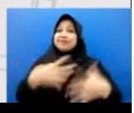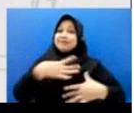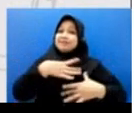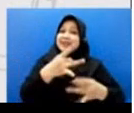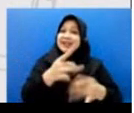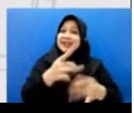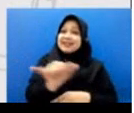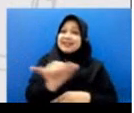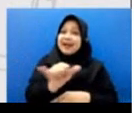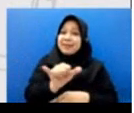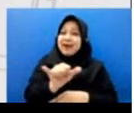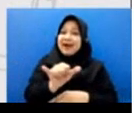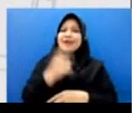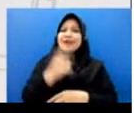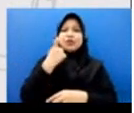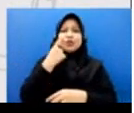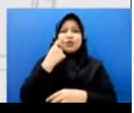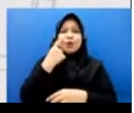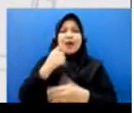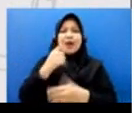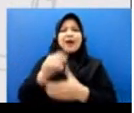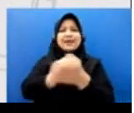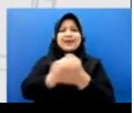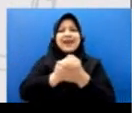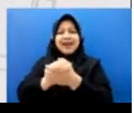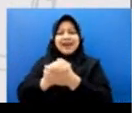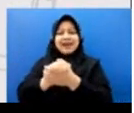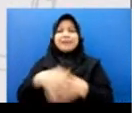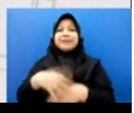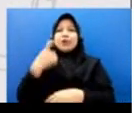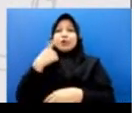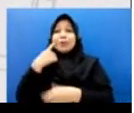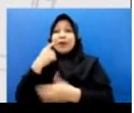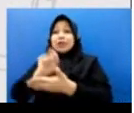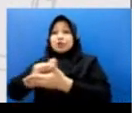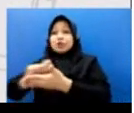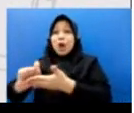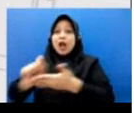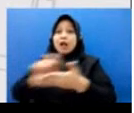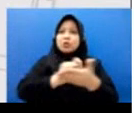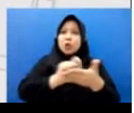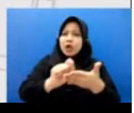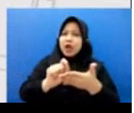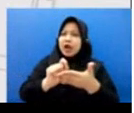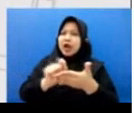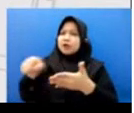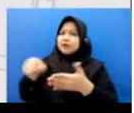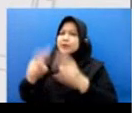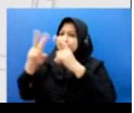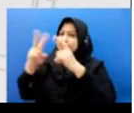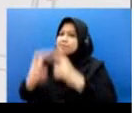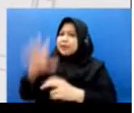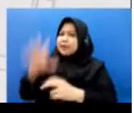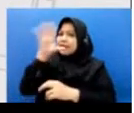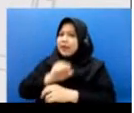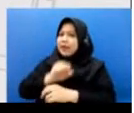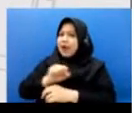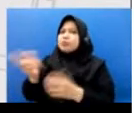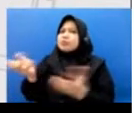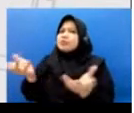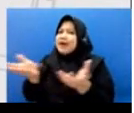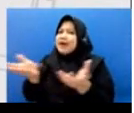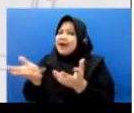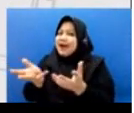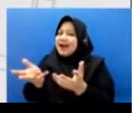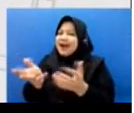Nah, saling kenali sekolah masing-masing dari teman-teman Bapak dan Ibu yang baru ini. Sekolah mereka di mana, dan